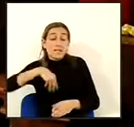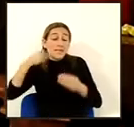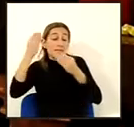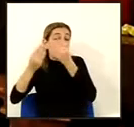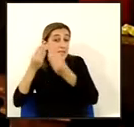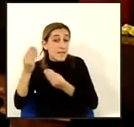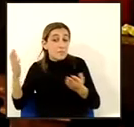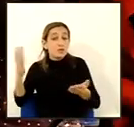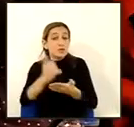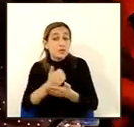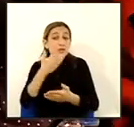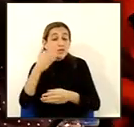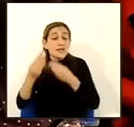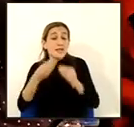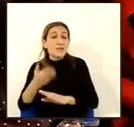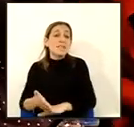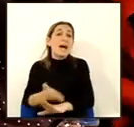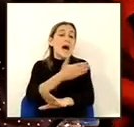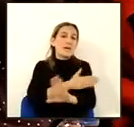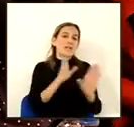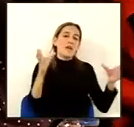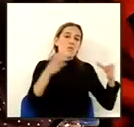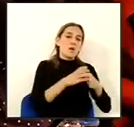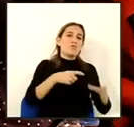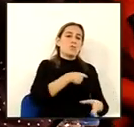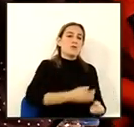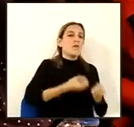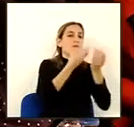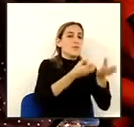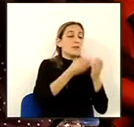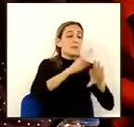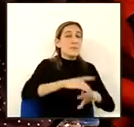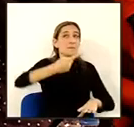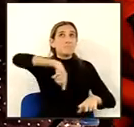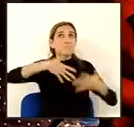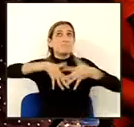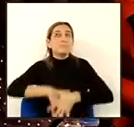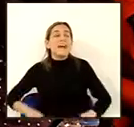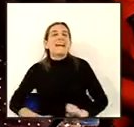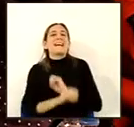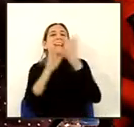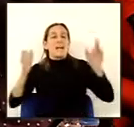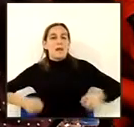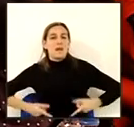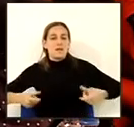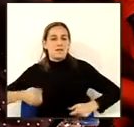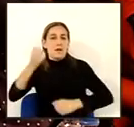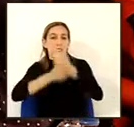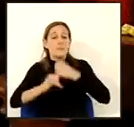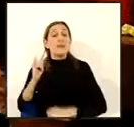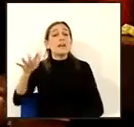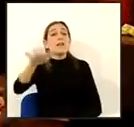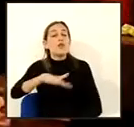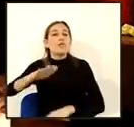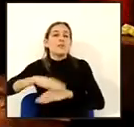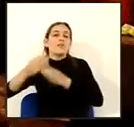que tot això hagués passat abans en una comissió informativa per tenir clar el cost econòmic i el lloc escollit per a l'esdeveniment. En tot cas, el nostre vot